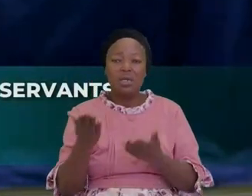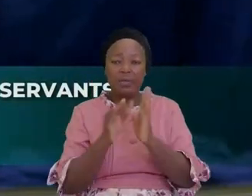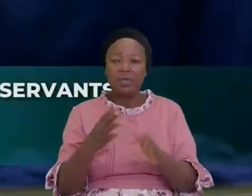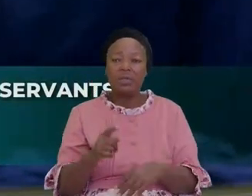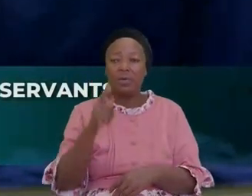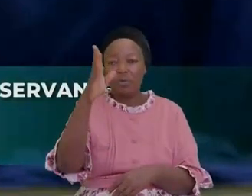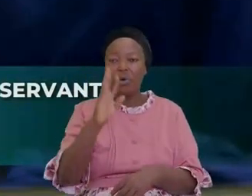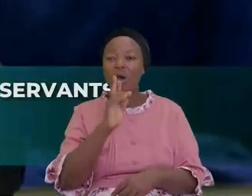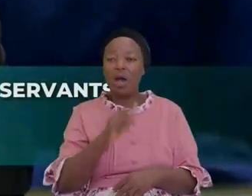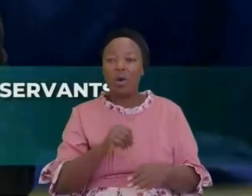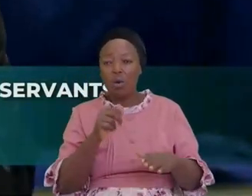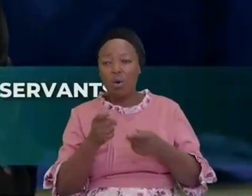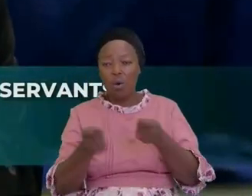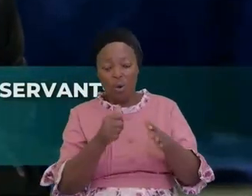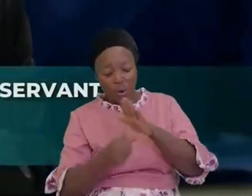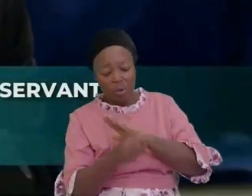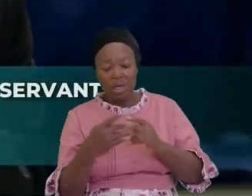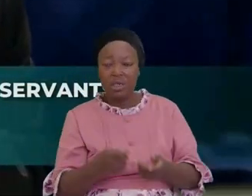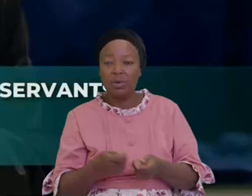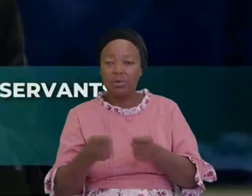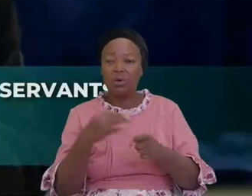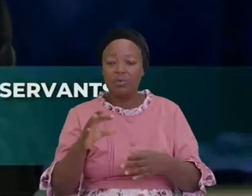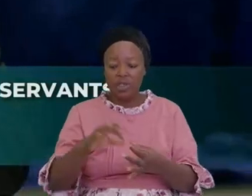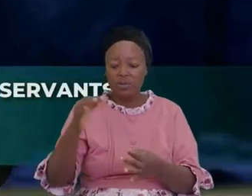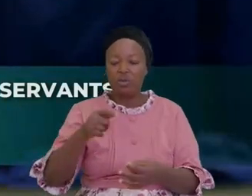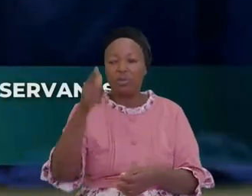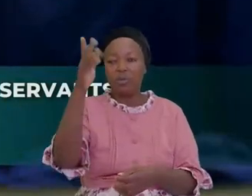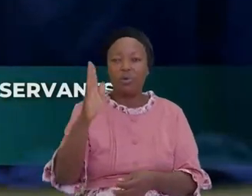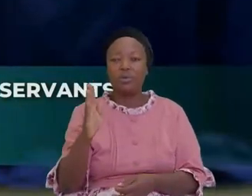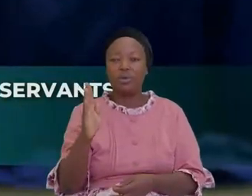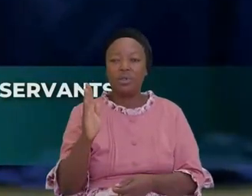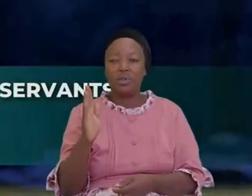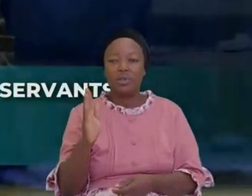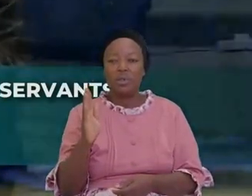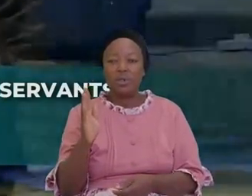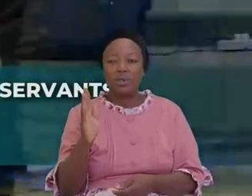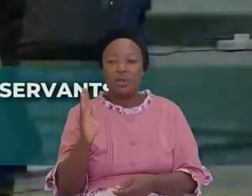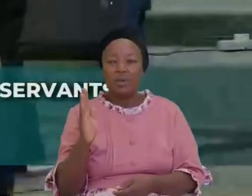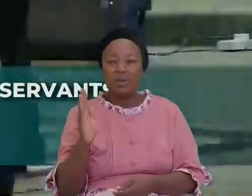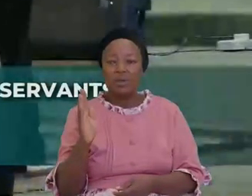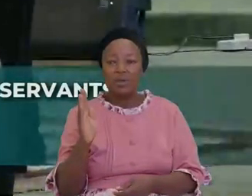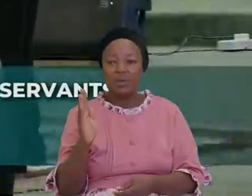Les serviteurs de Dieu sont sous le contrôle de l'Esprit de Dieu.